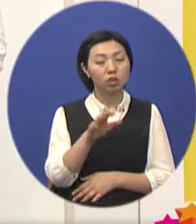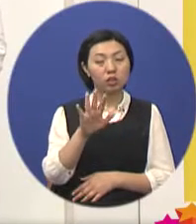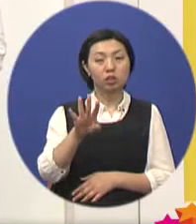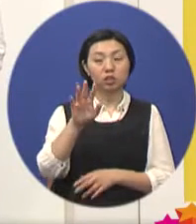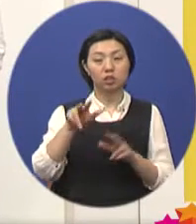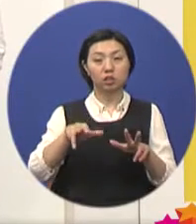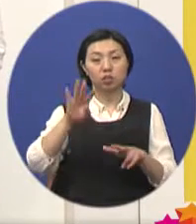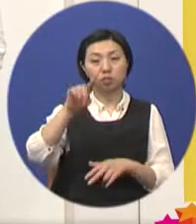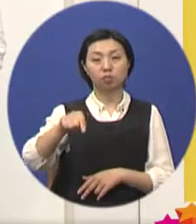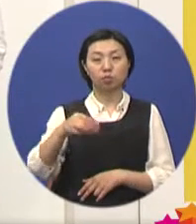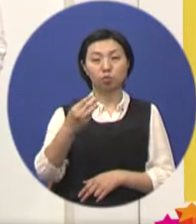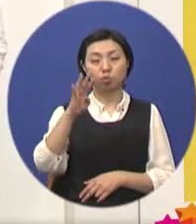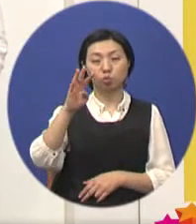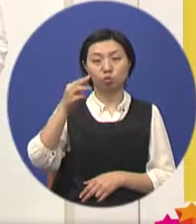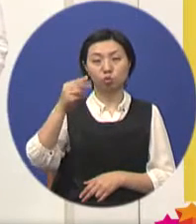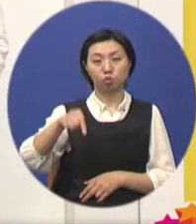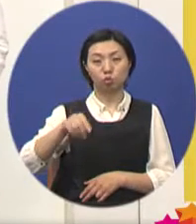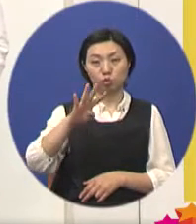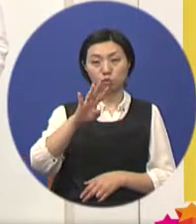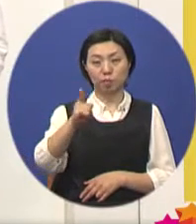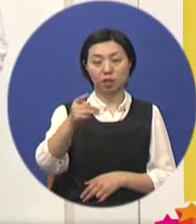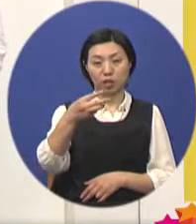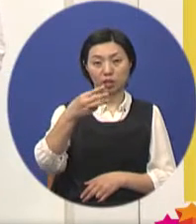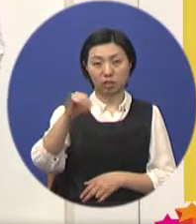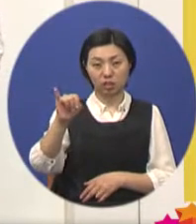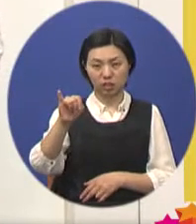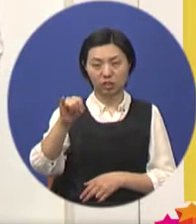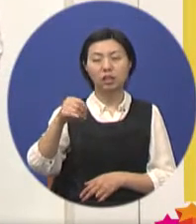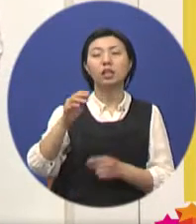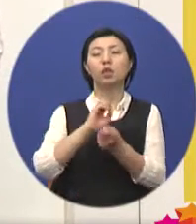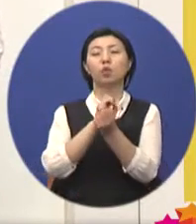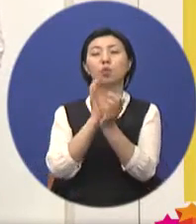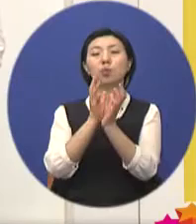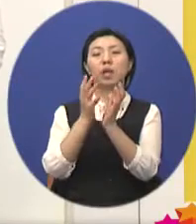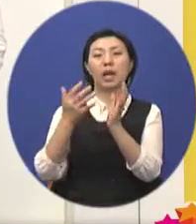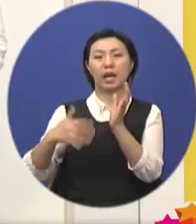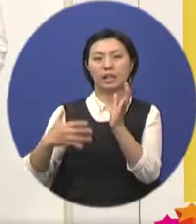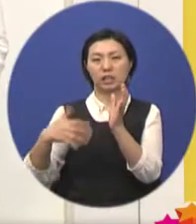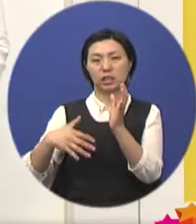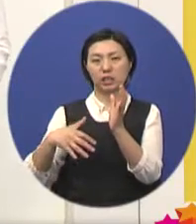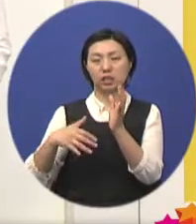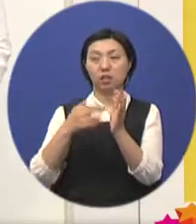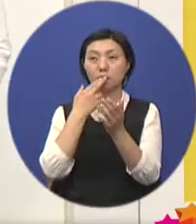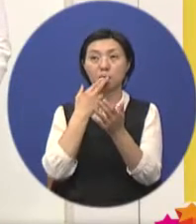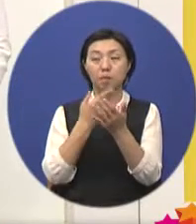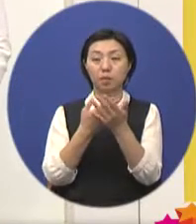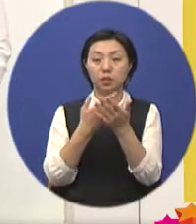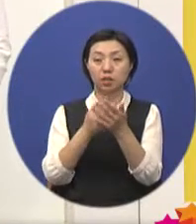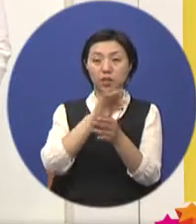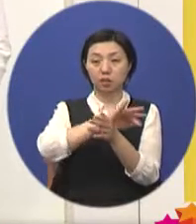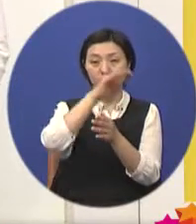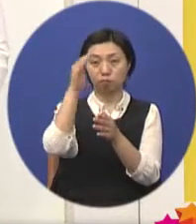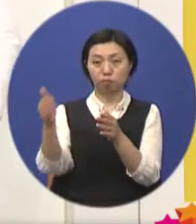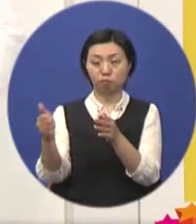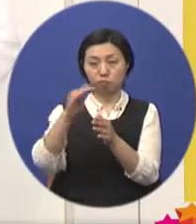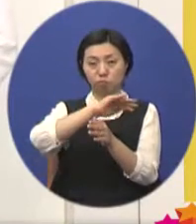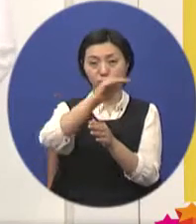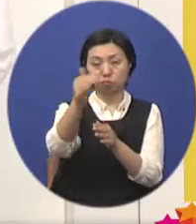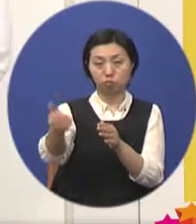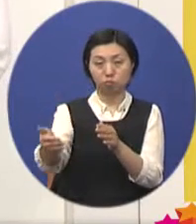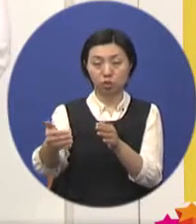지금? 아, 지금 이제 꽃이 아직 피기 전에 있습니다. 아, 비닐하우스에서 예. 키우나요? 예? 예.